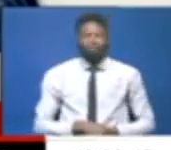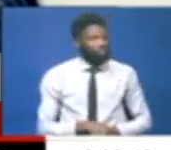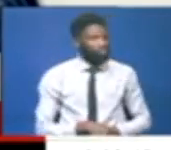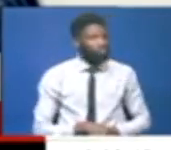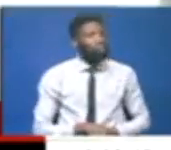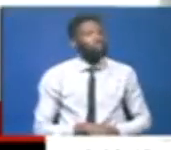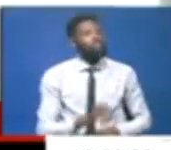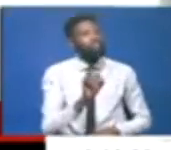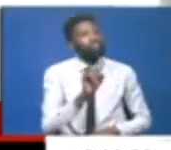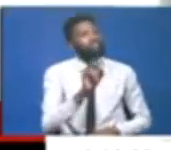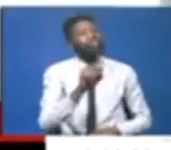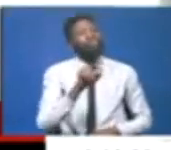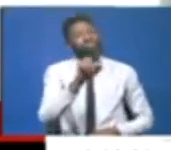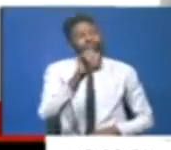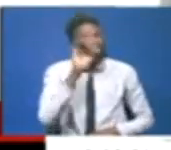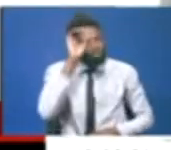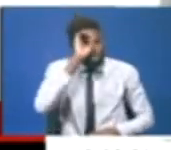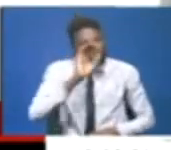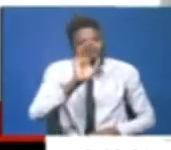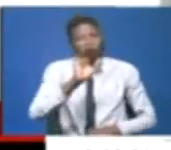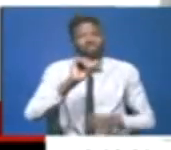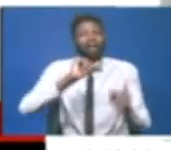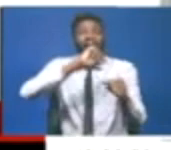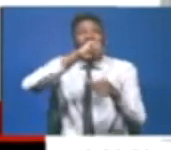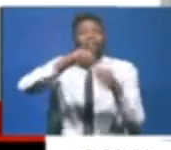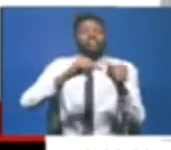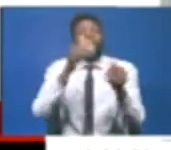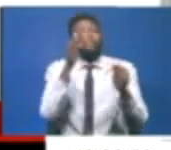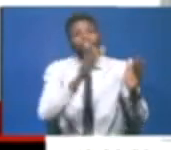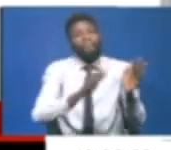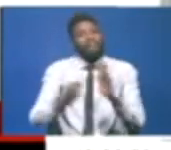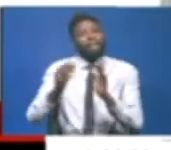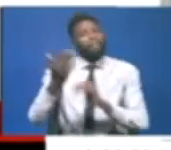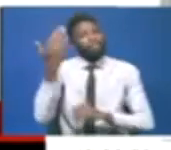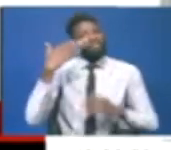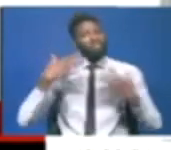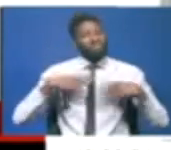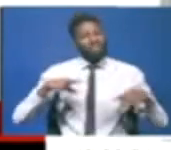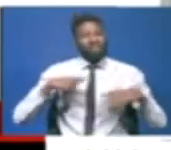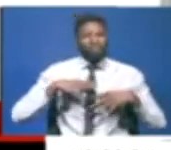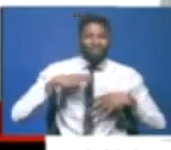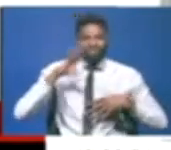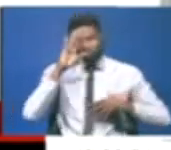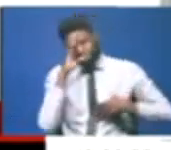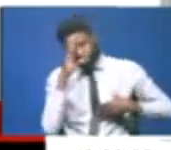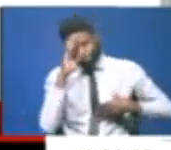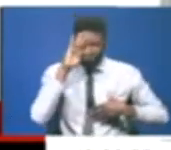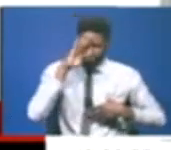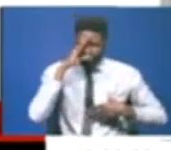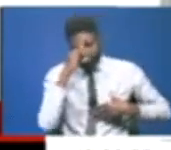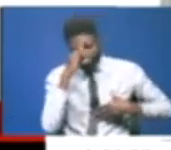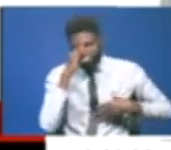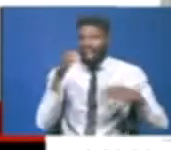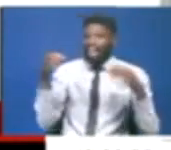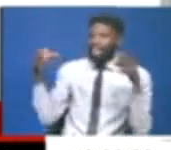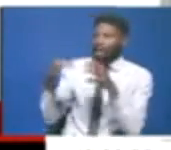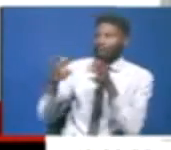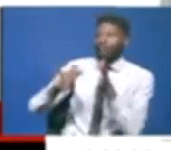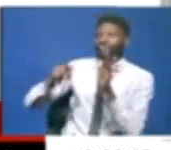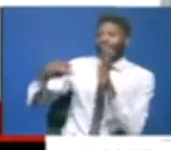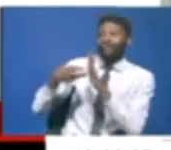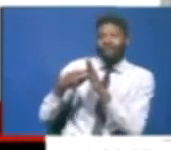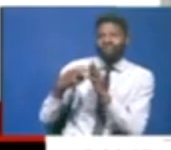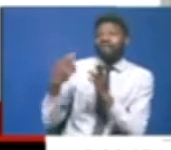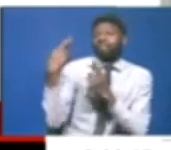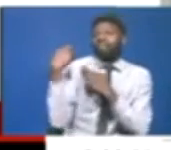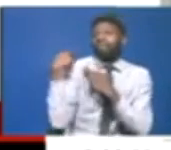Msemi wako kuhusiana na maandalizi, na kulikuwa na kutilia shaka hapo awali kuhusiana na kampuni ambayo inatwika ile kandarasi kuhakikisha